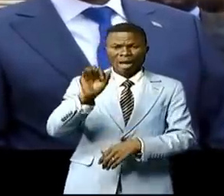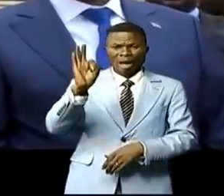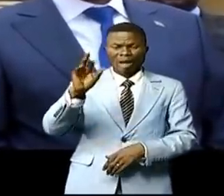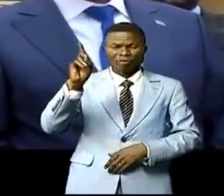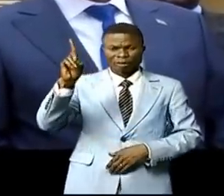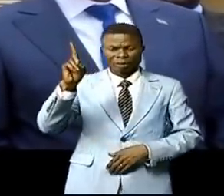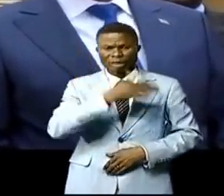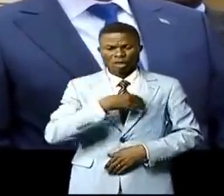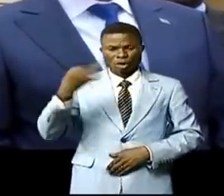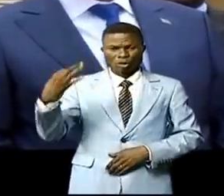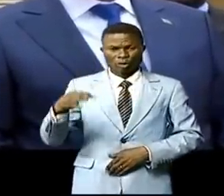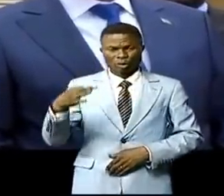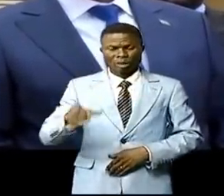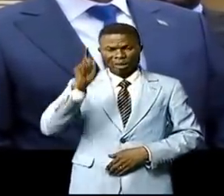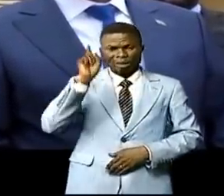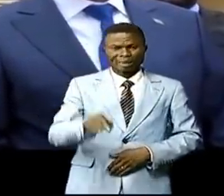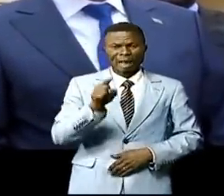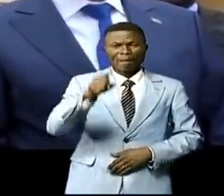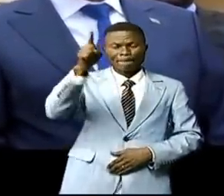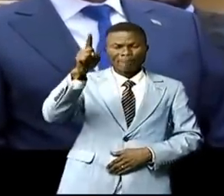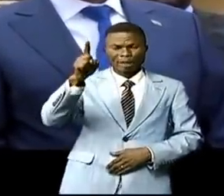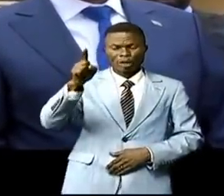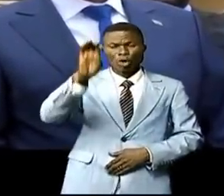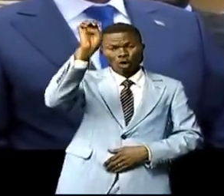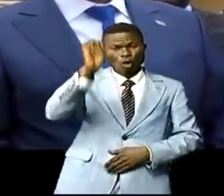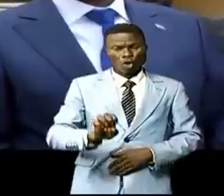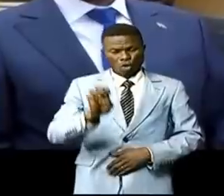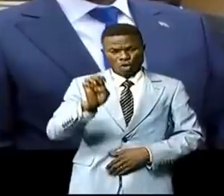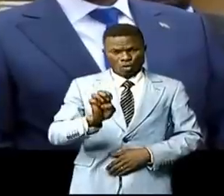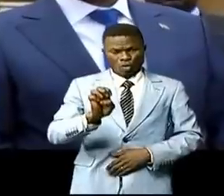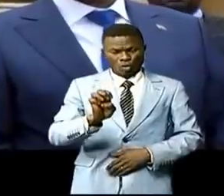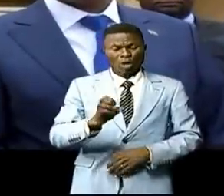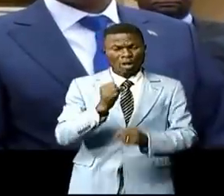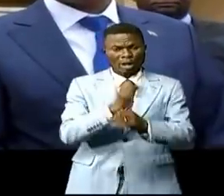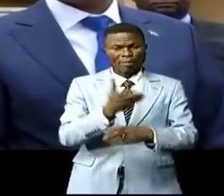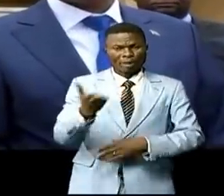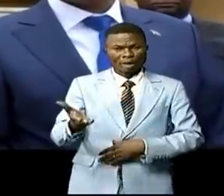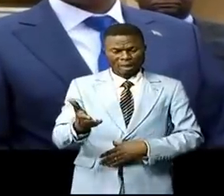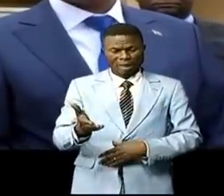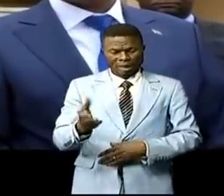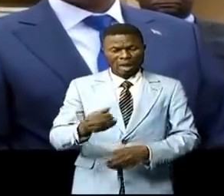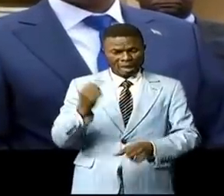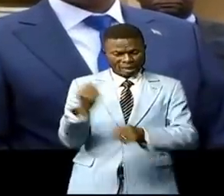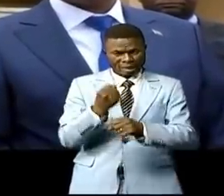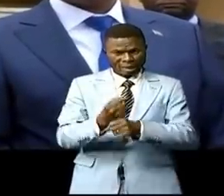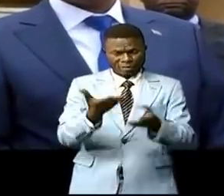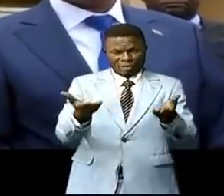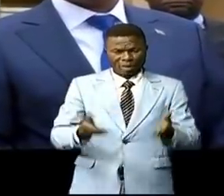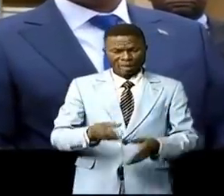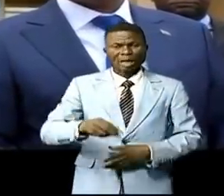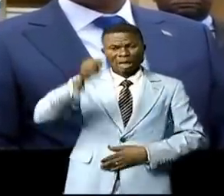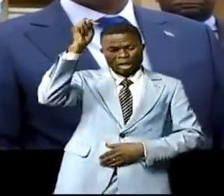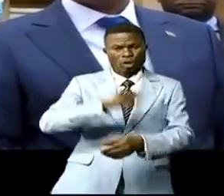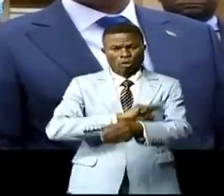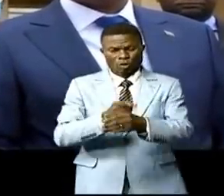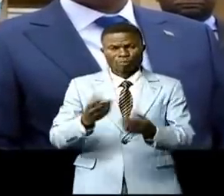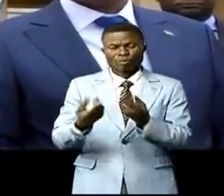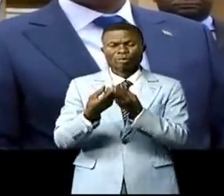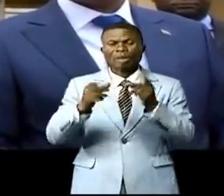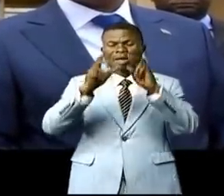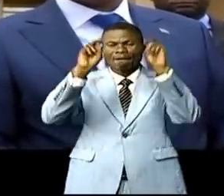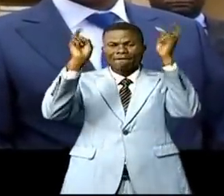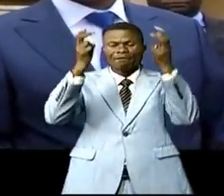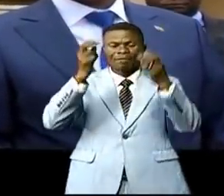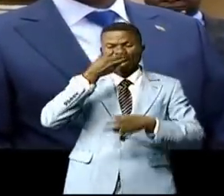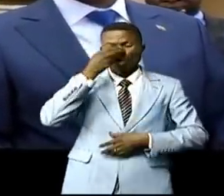France environ 100 millions d'euros déjà, qui sont en cours de mise en œuvre ici dans les Kivus et en particulier à Bukavu, avec